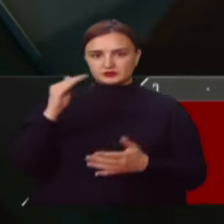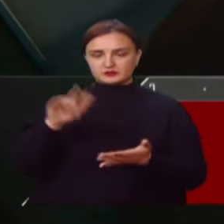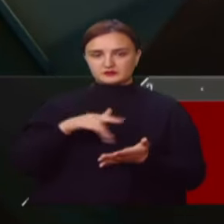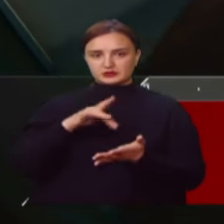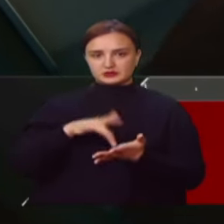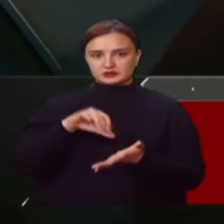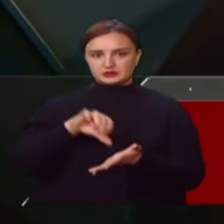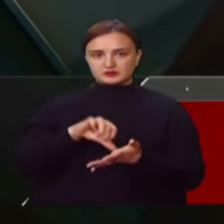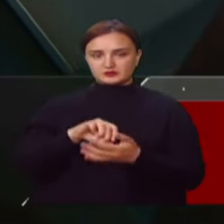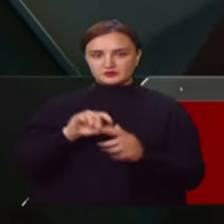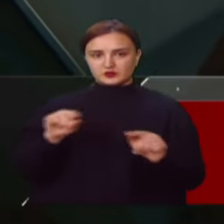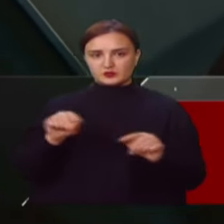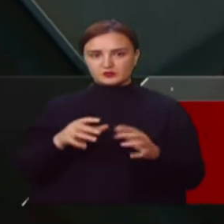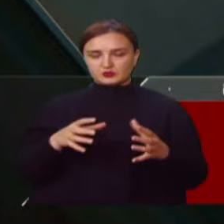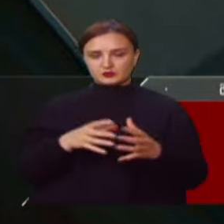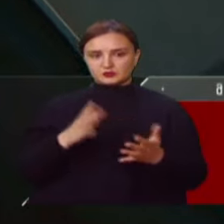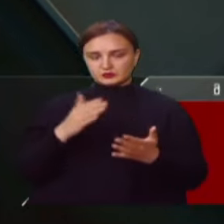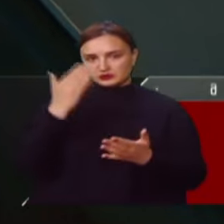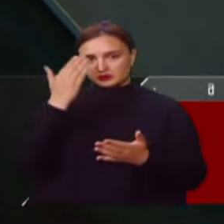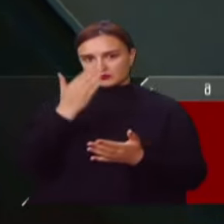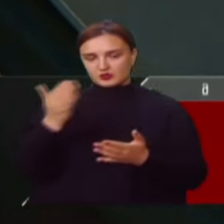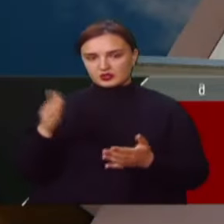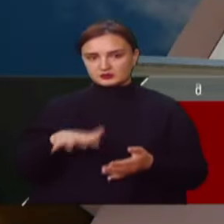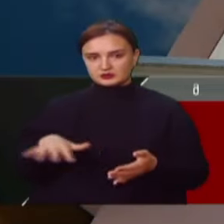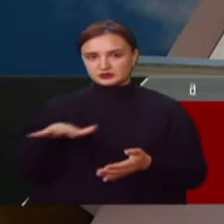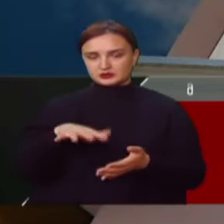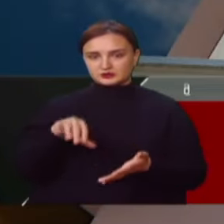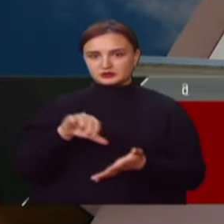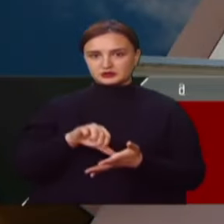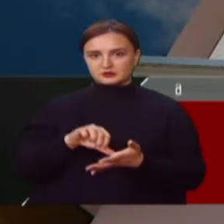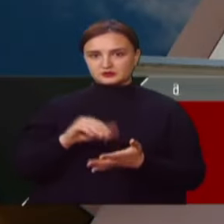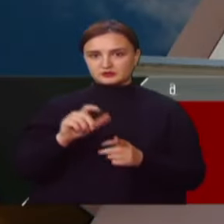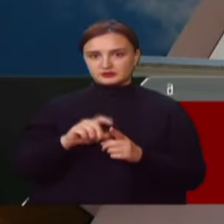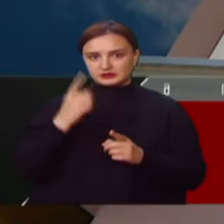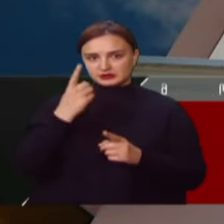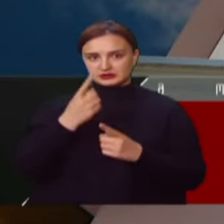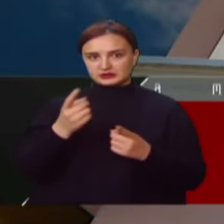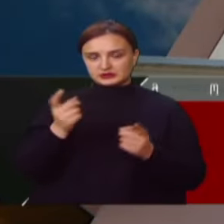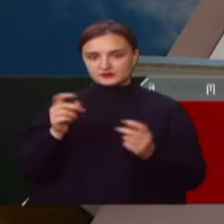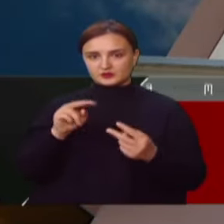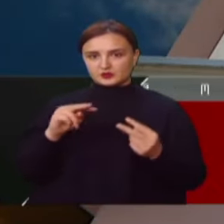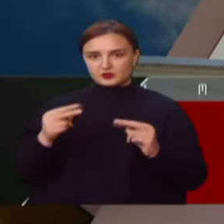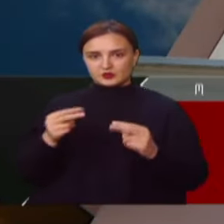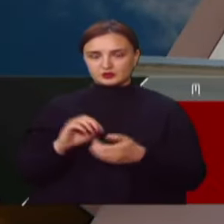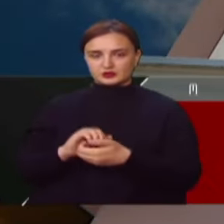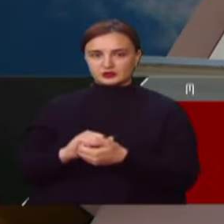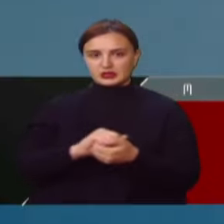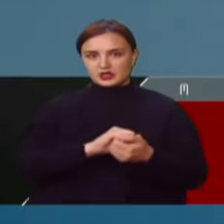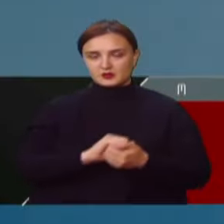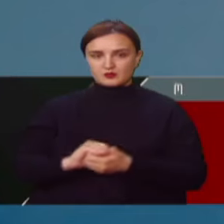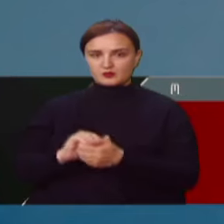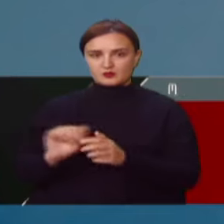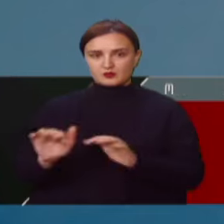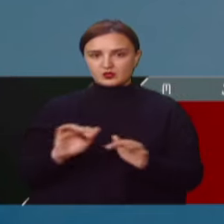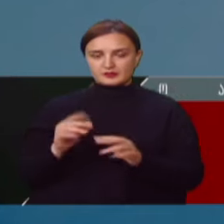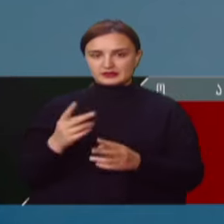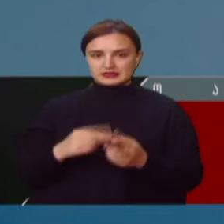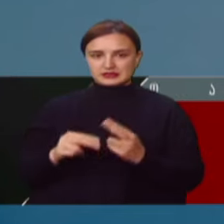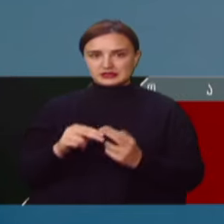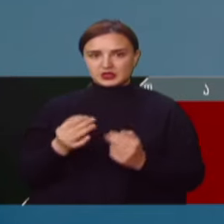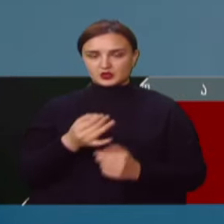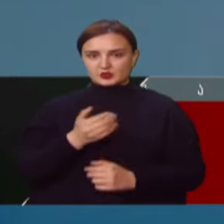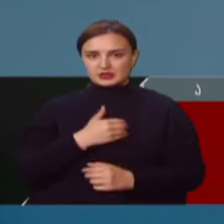და ოპოზიციის ნაწილსა თუ სამოქალაქო სექტორის წარმომადგენლების გზავნილებს შორის კოორდინირებულ მოქმედებასა და საერთო ინტერესებს